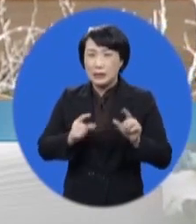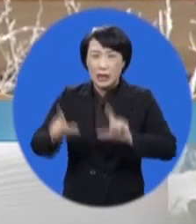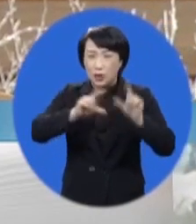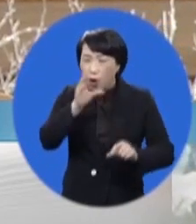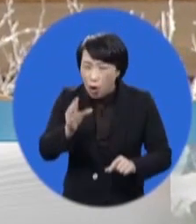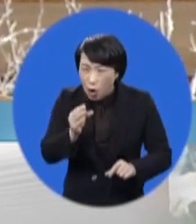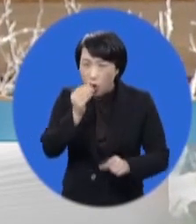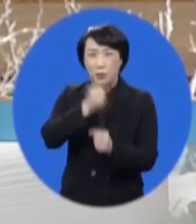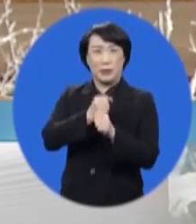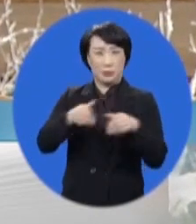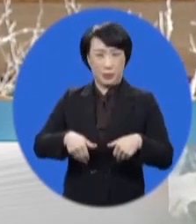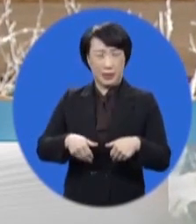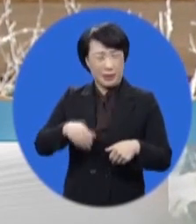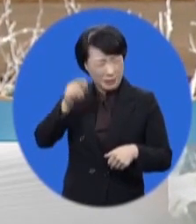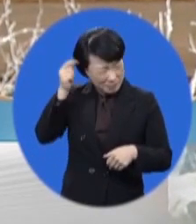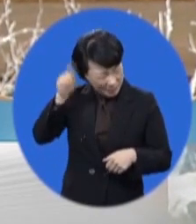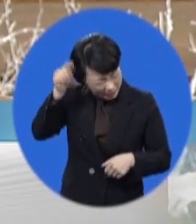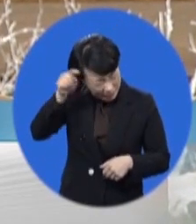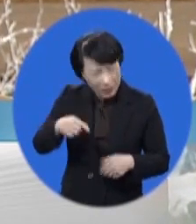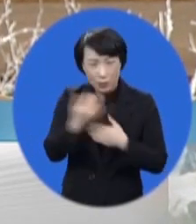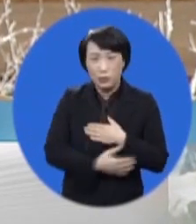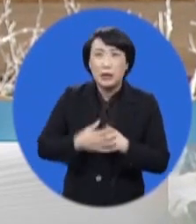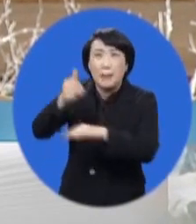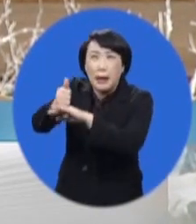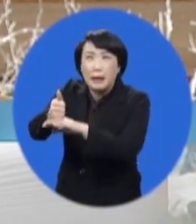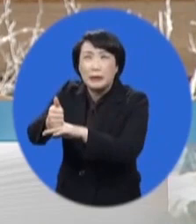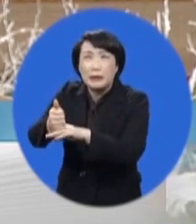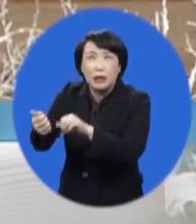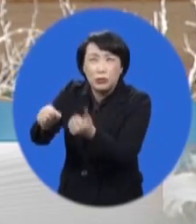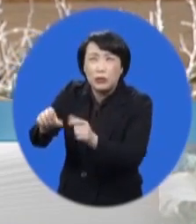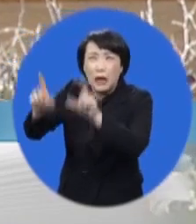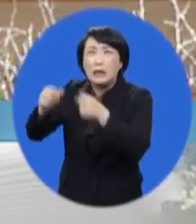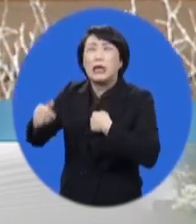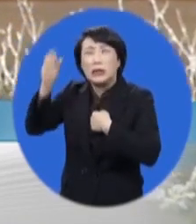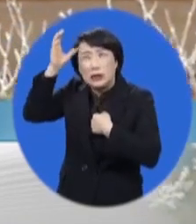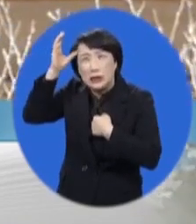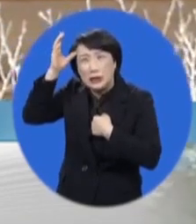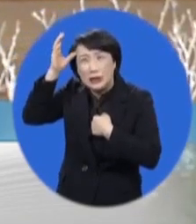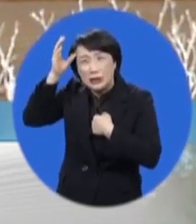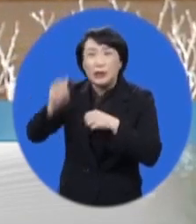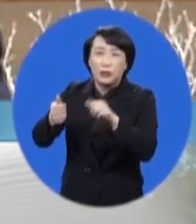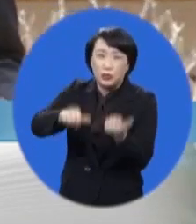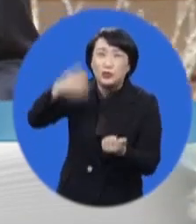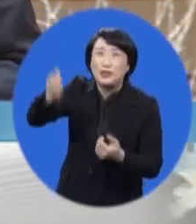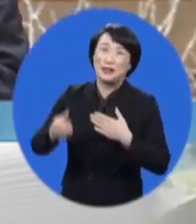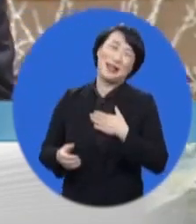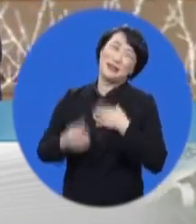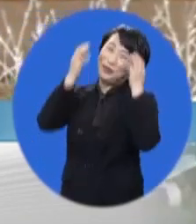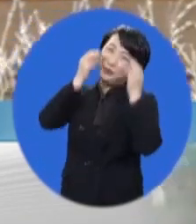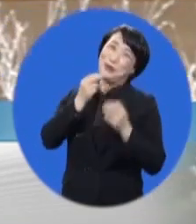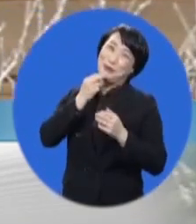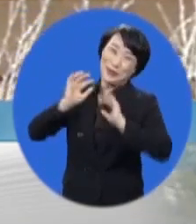거룩하게 만들어서 항상 육신의 끝날을 기대하면서, 끝난다면 나는 고통